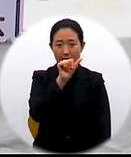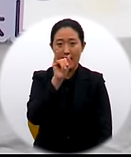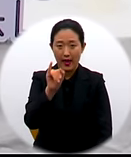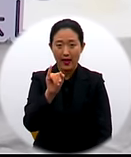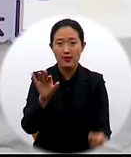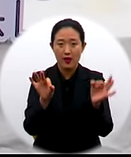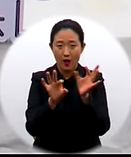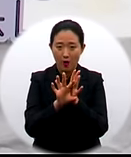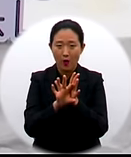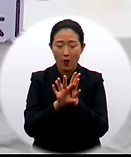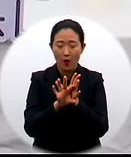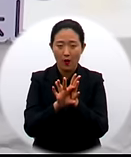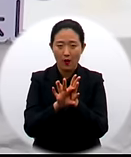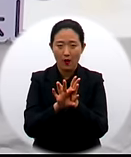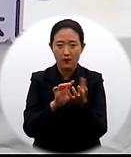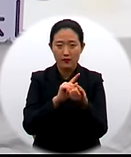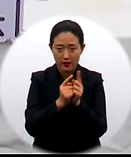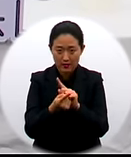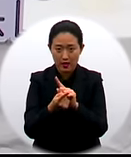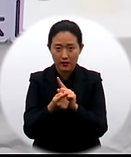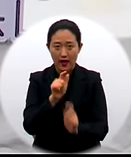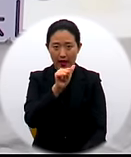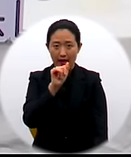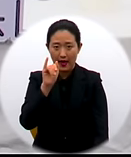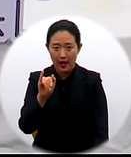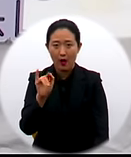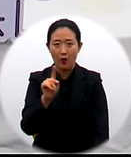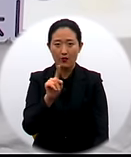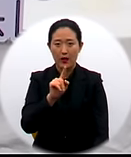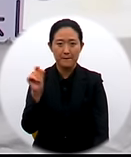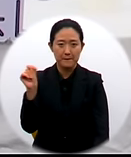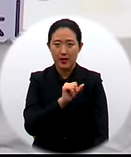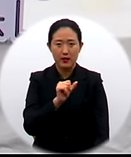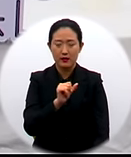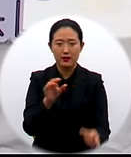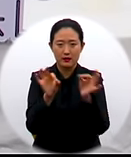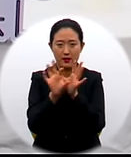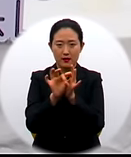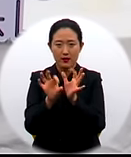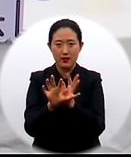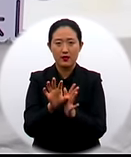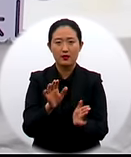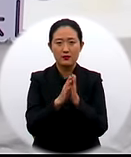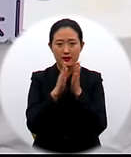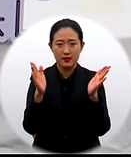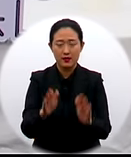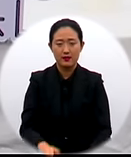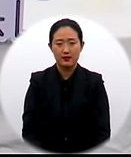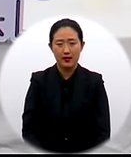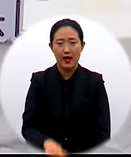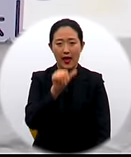보니까 이렇게 AI가 없애거나 바꾸는 일자리들이 AI가 어떤 영역에 깊이 있게 들어오냐에 따라서 매우 빠른 속도로 사라지기 시작하는